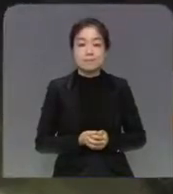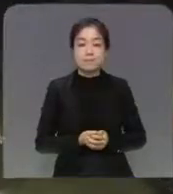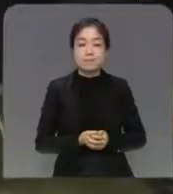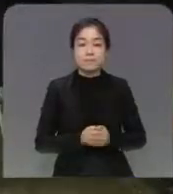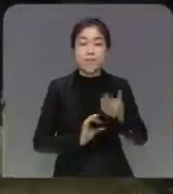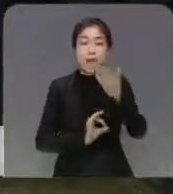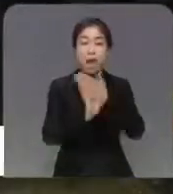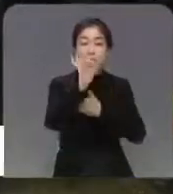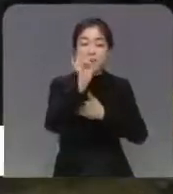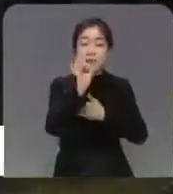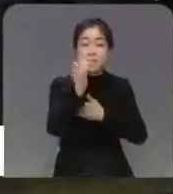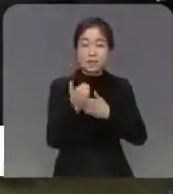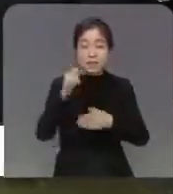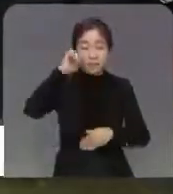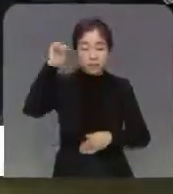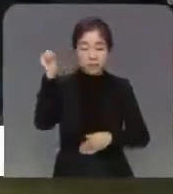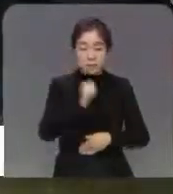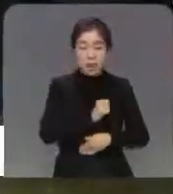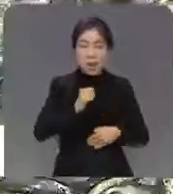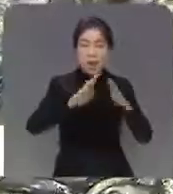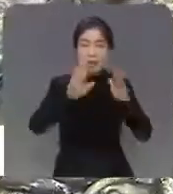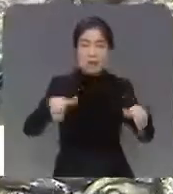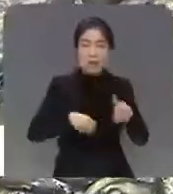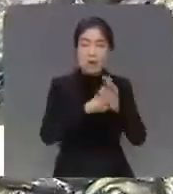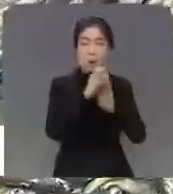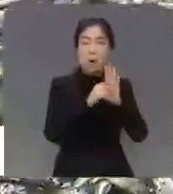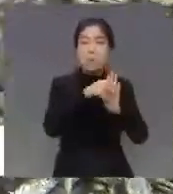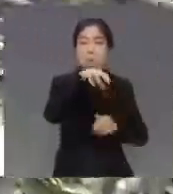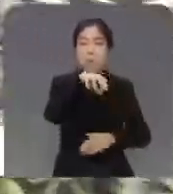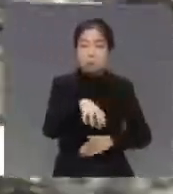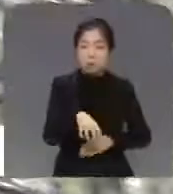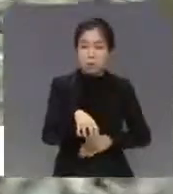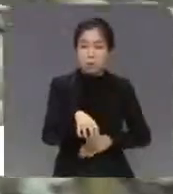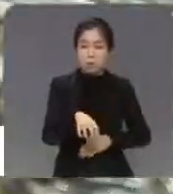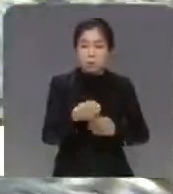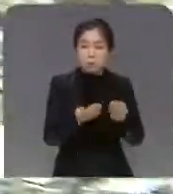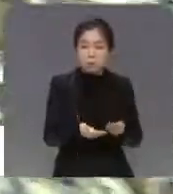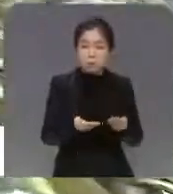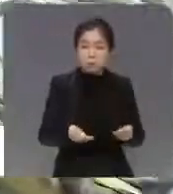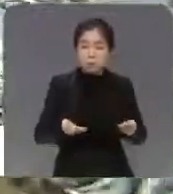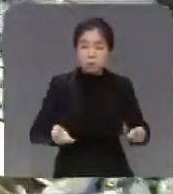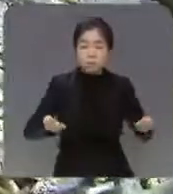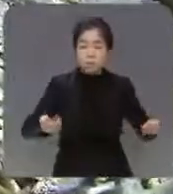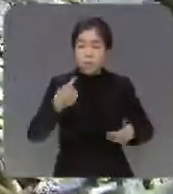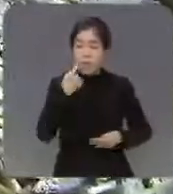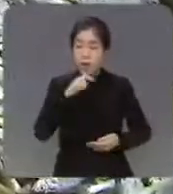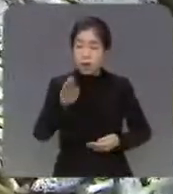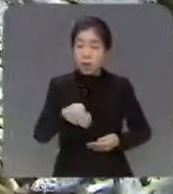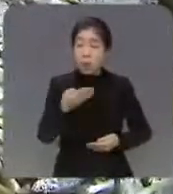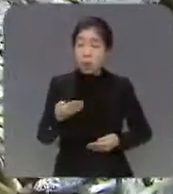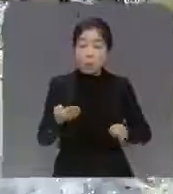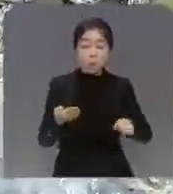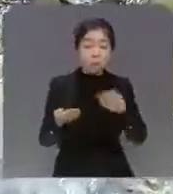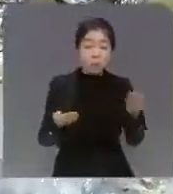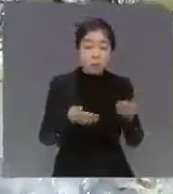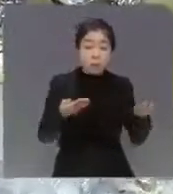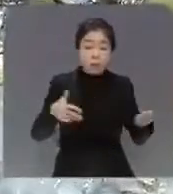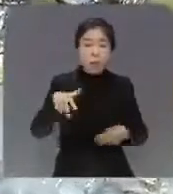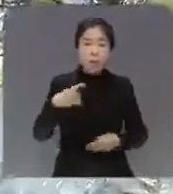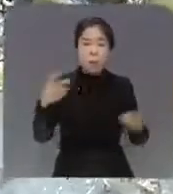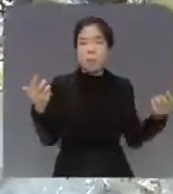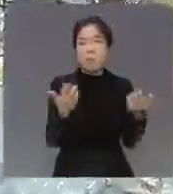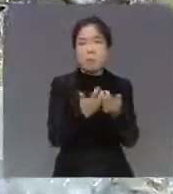동이 트기 전 이른 새벽 전남의 한 수협 경매장. 넓게 펼쳐진 상자에 노란색 배를 드러낸 조기들이